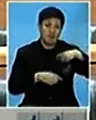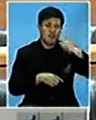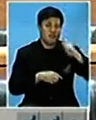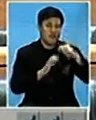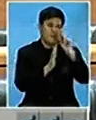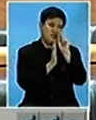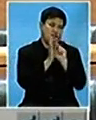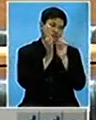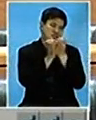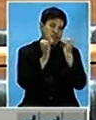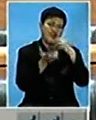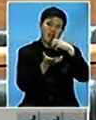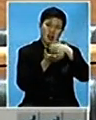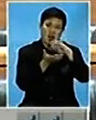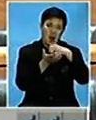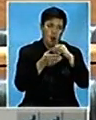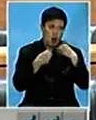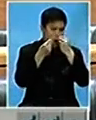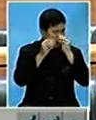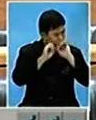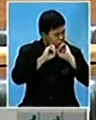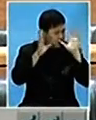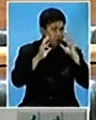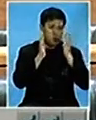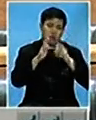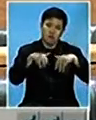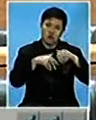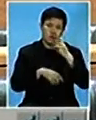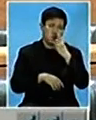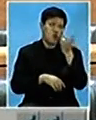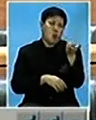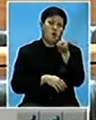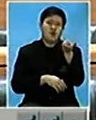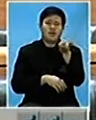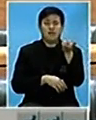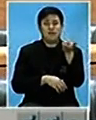พูดถึงเรื่องต่อไปนี้ให้เป็นที่ประจักษ์ต่อพี่น้องประชาชนน้อยไปหน่อยครับ